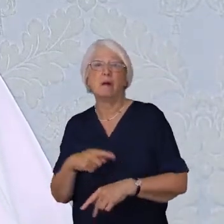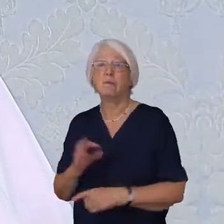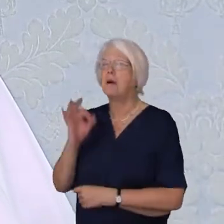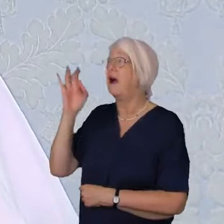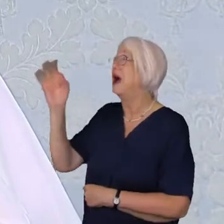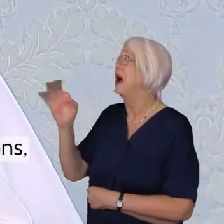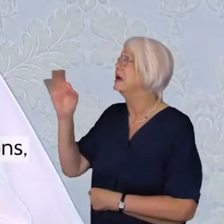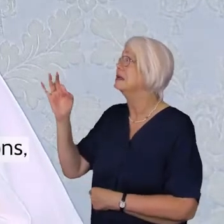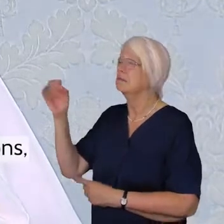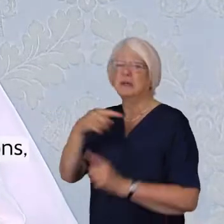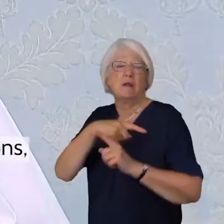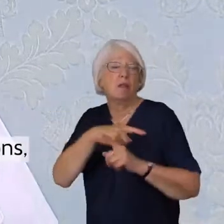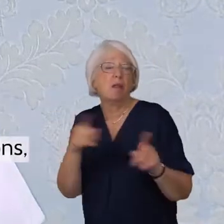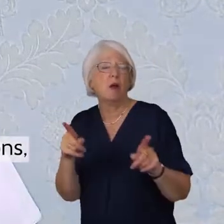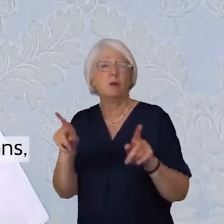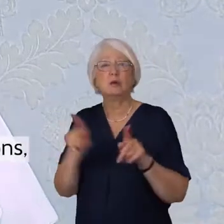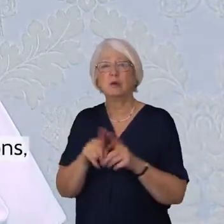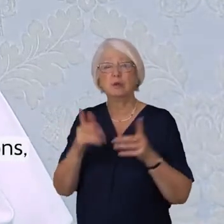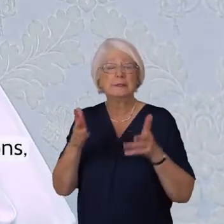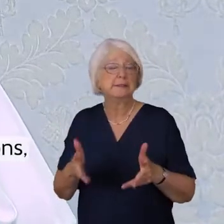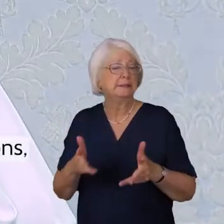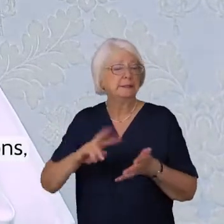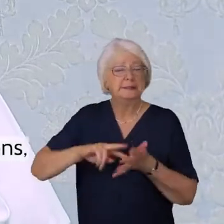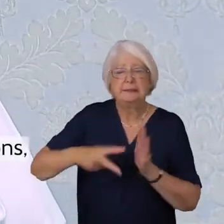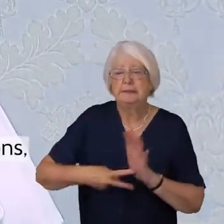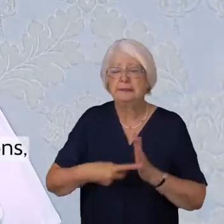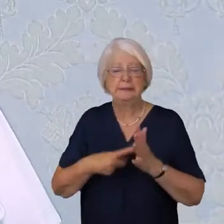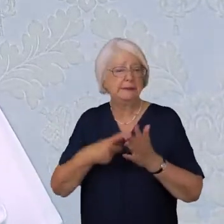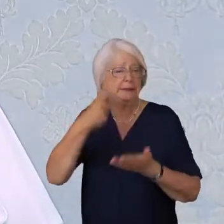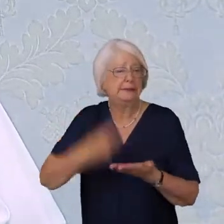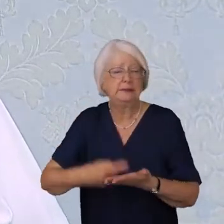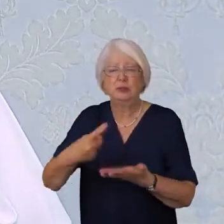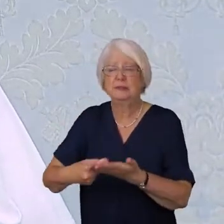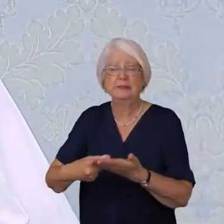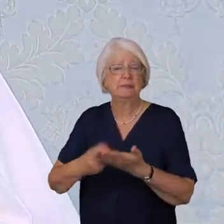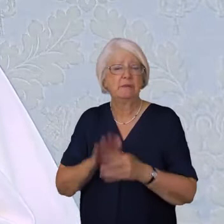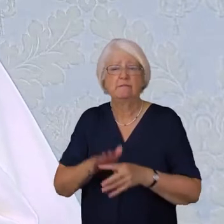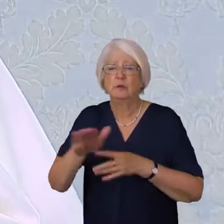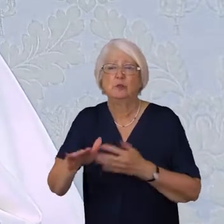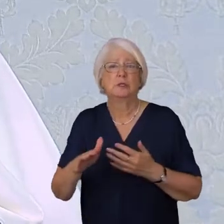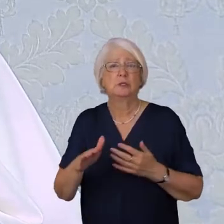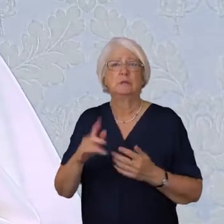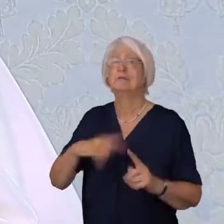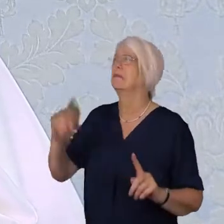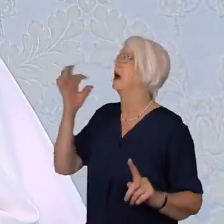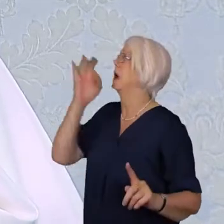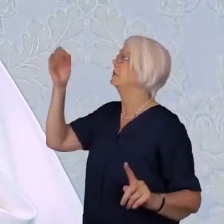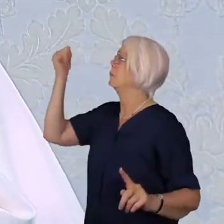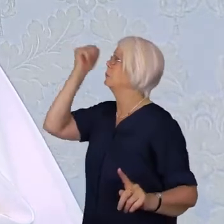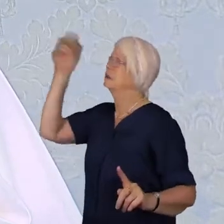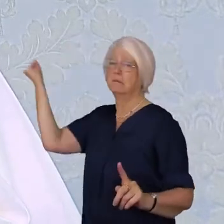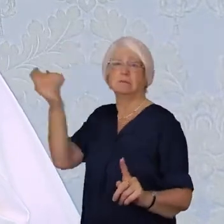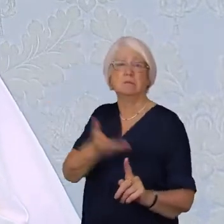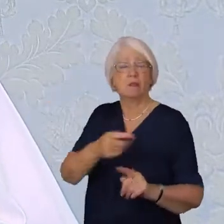quanti sono tenuti a prendere decisioni delicate e urgenti perché proteggano la vita umana e